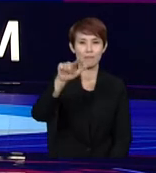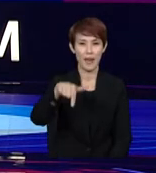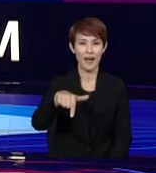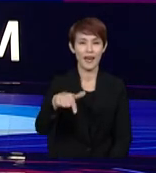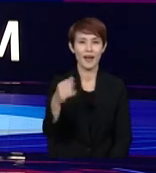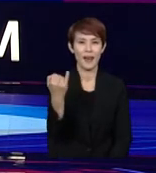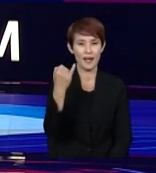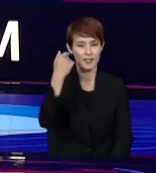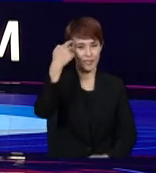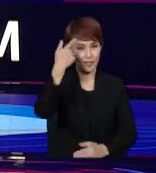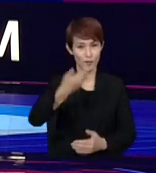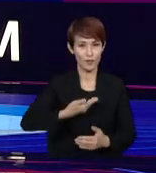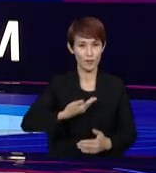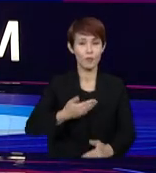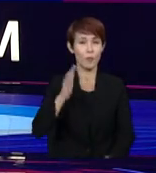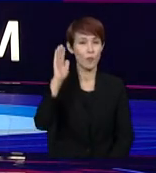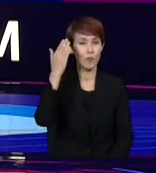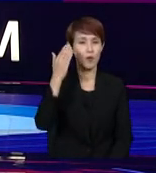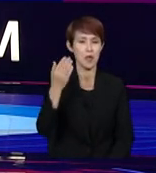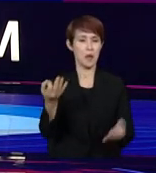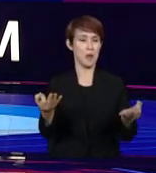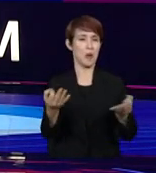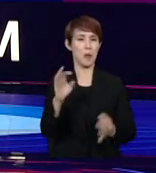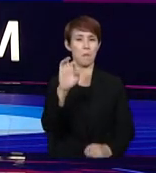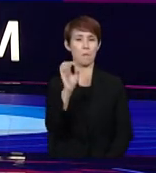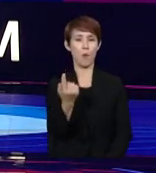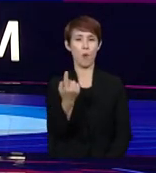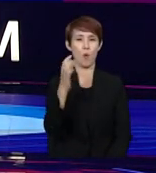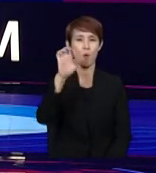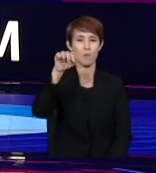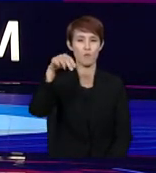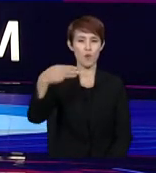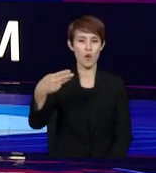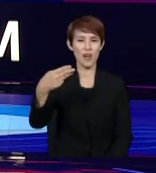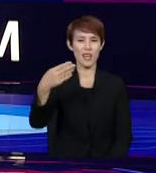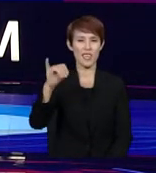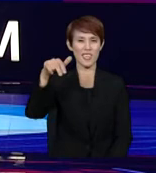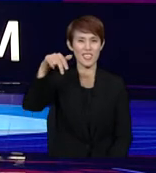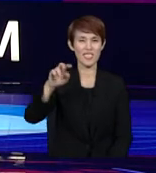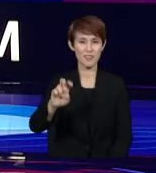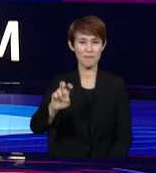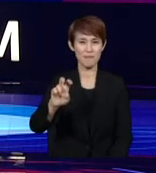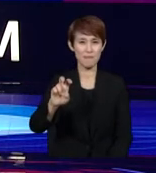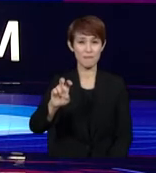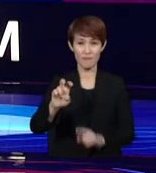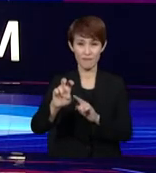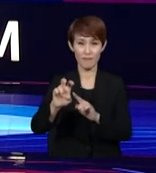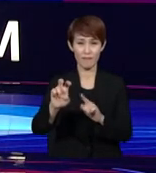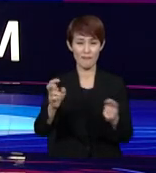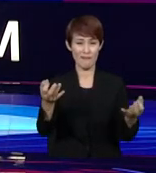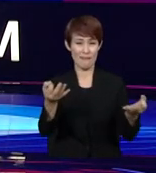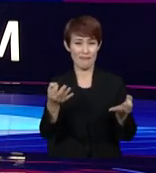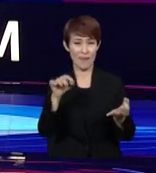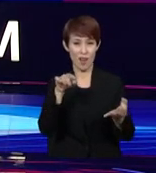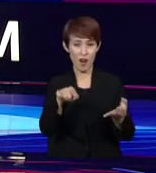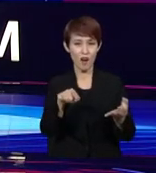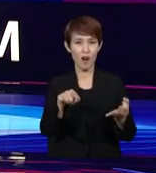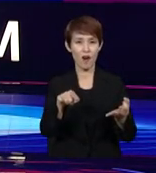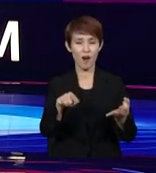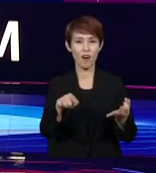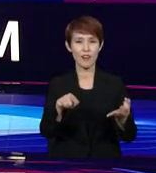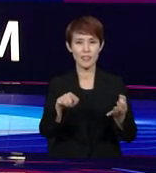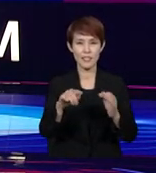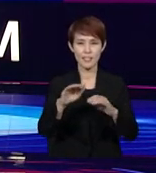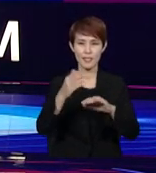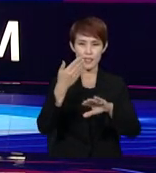보내주신 질문인데요. 최근 포퓰리즘이라는 용어는 그 본래 의미에 대한 숙고가 없이 상대 진영을